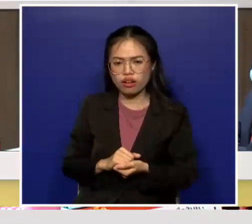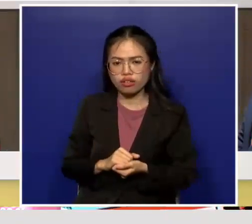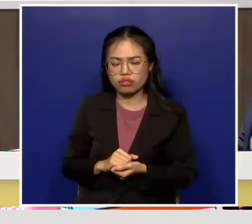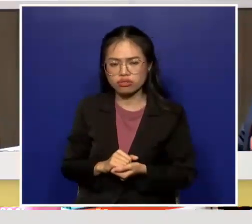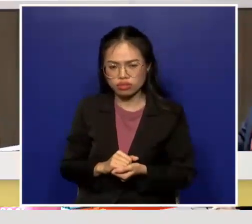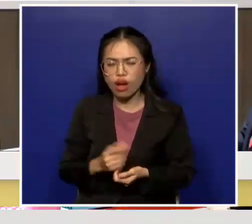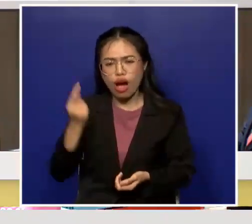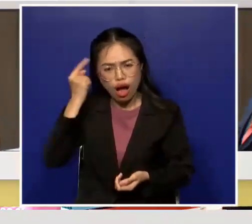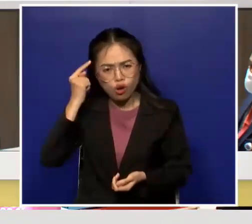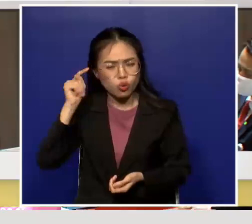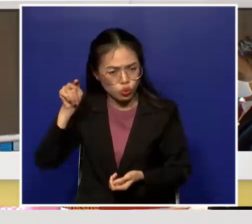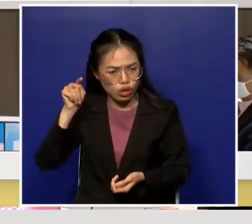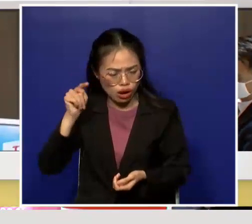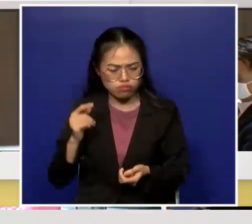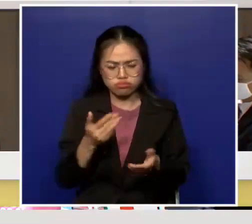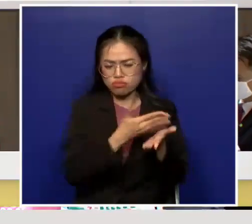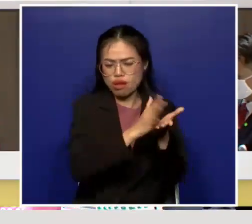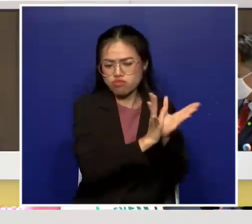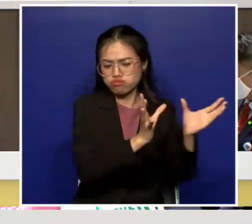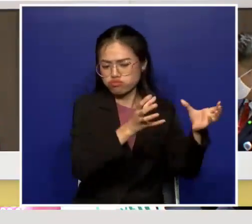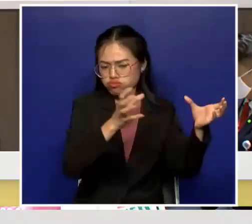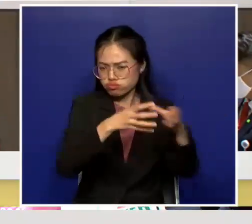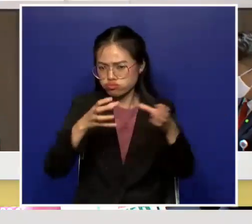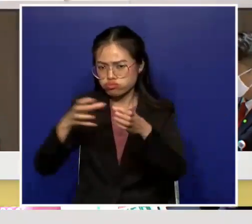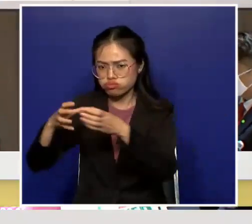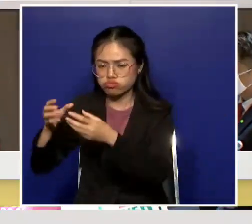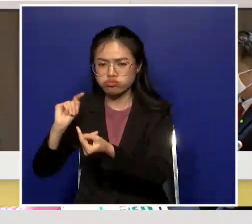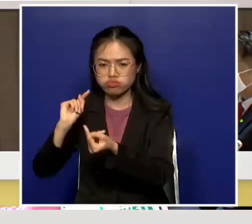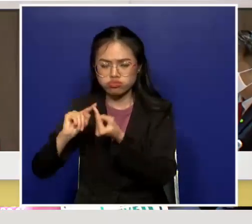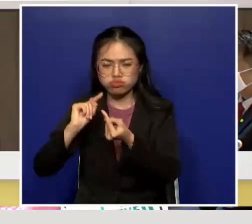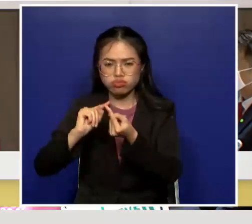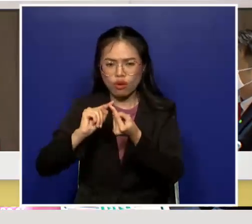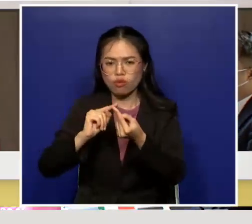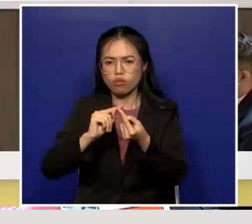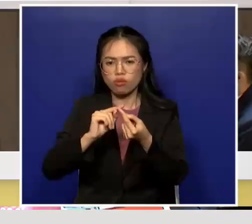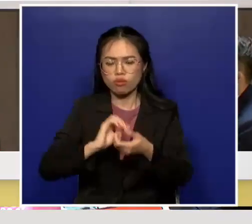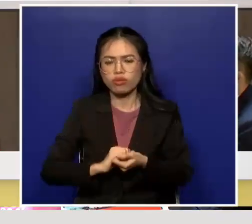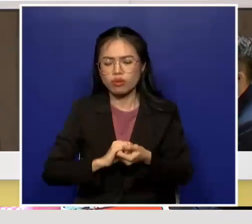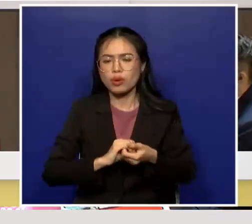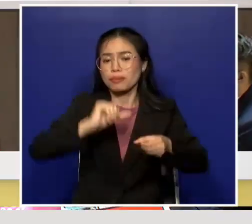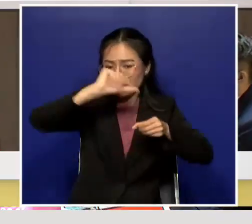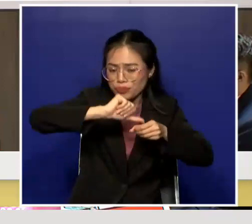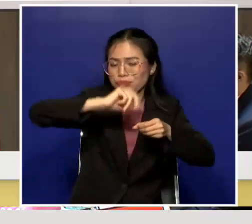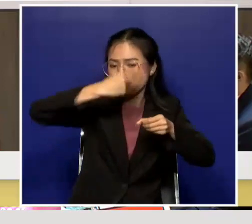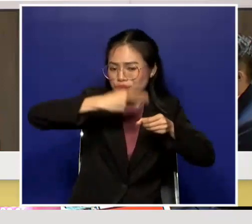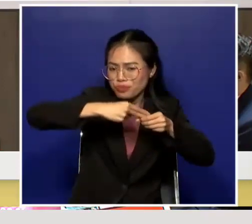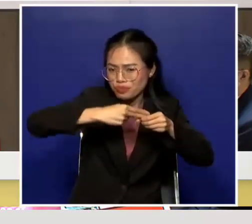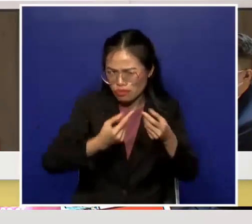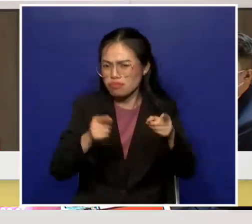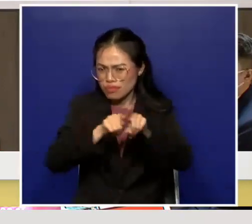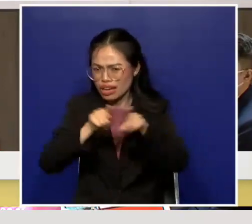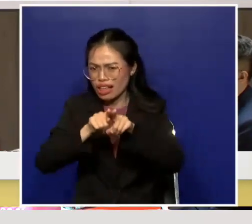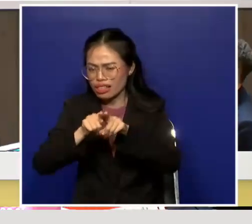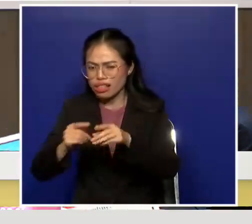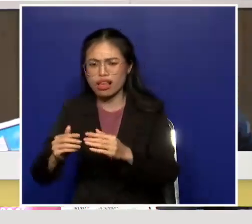ค่ให้รู้ว่าเจ้าสัวมีกี่เจ้าสัวในประเทศไทยพลังงานก็หนึ่งเจ้าสัวนะสัมปทานเดินรถก็หนึ่งเจ้าสัวโรง